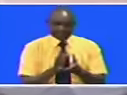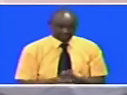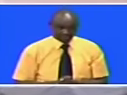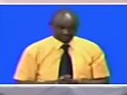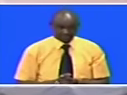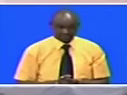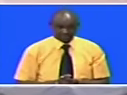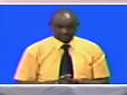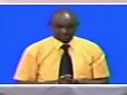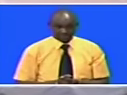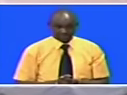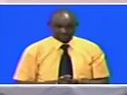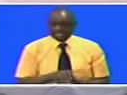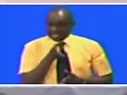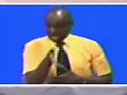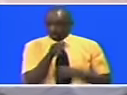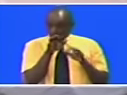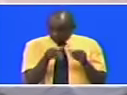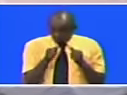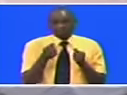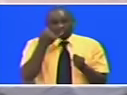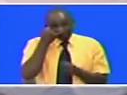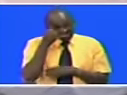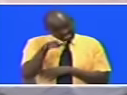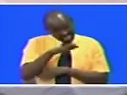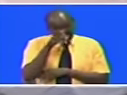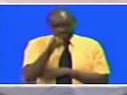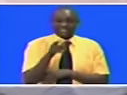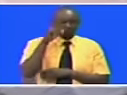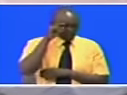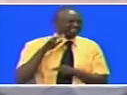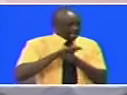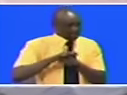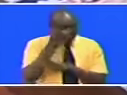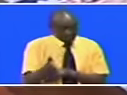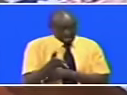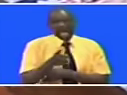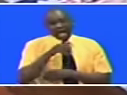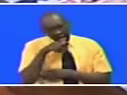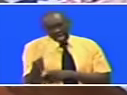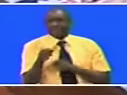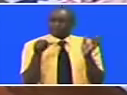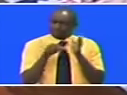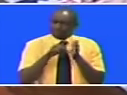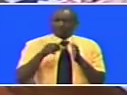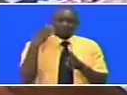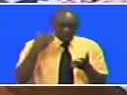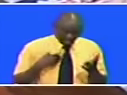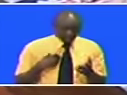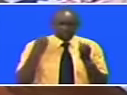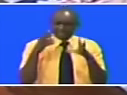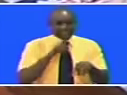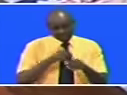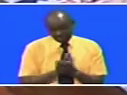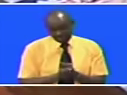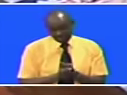drugs. Vita dhidi ya mihadarati katika pwani ya Kenya, jinamizi ambao limekuwa machoni pa serikali kila kukicha,